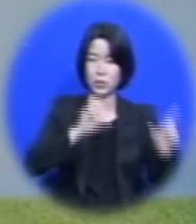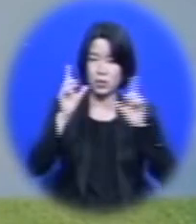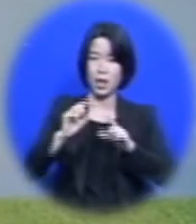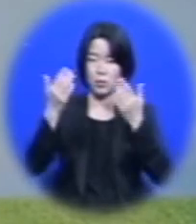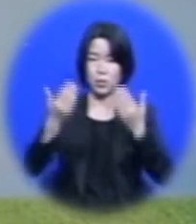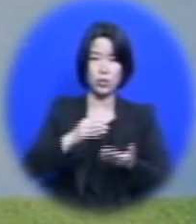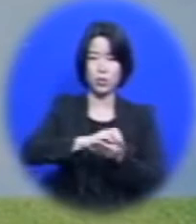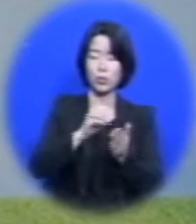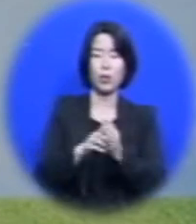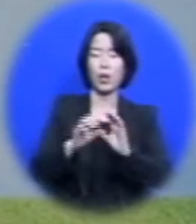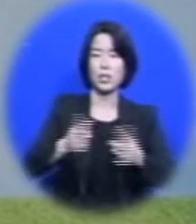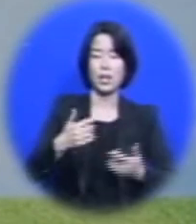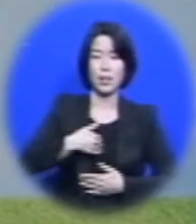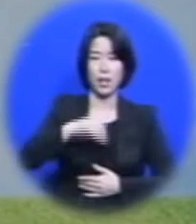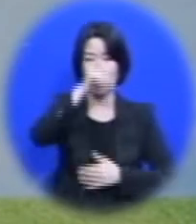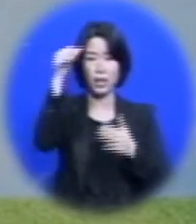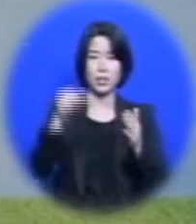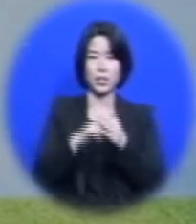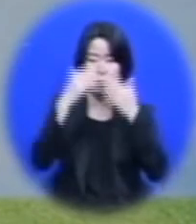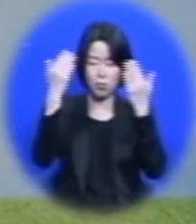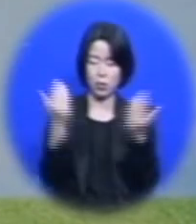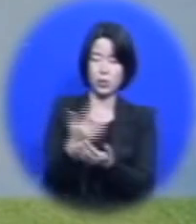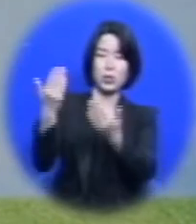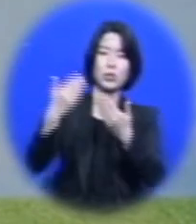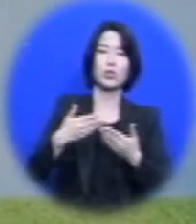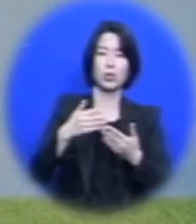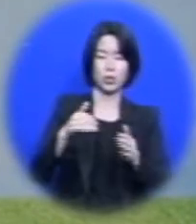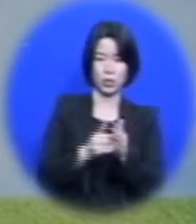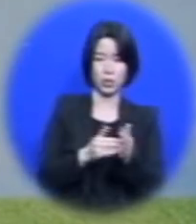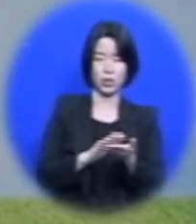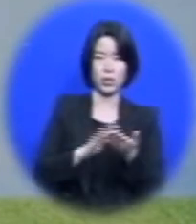아니라 내 인생 전체를 돌려주셨다.